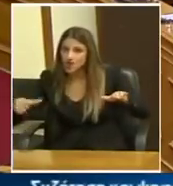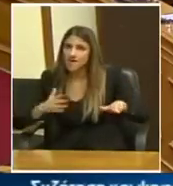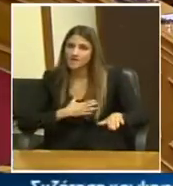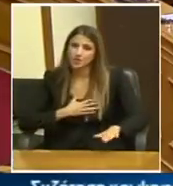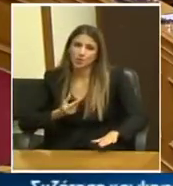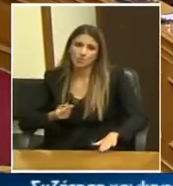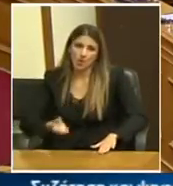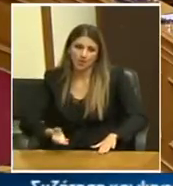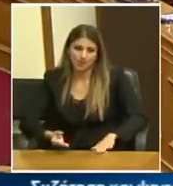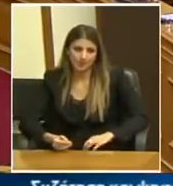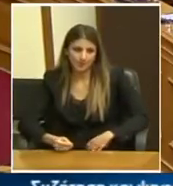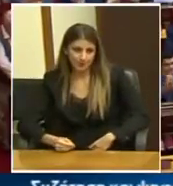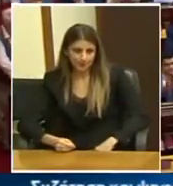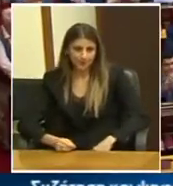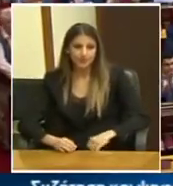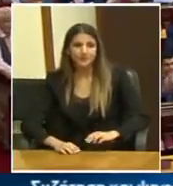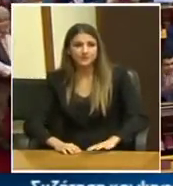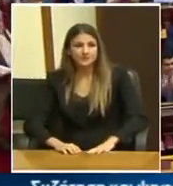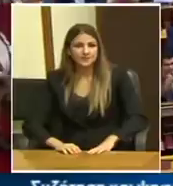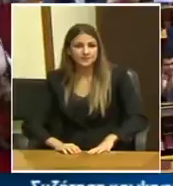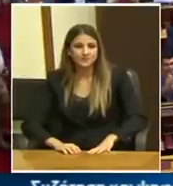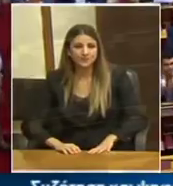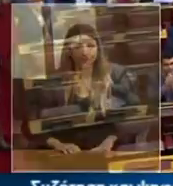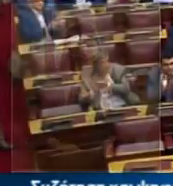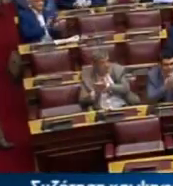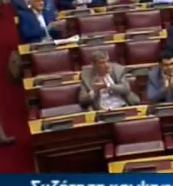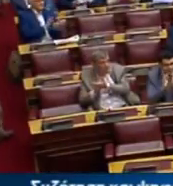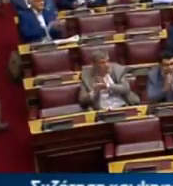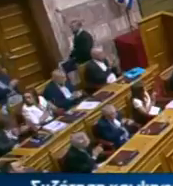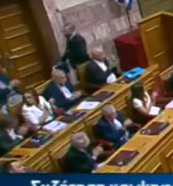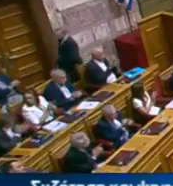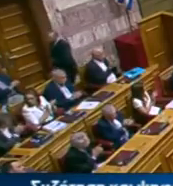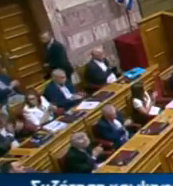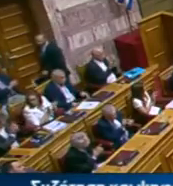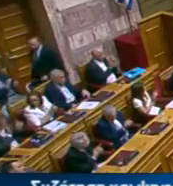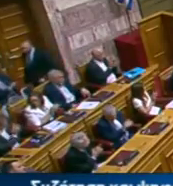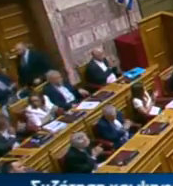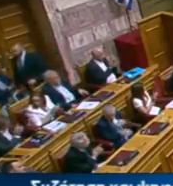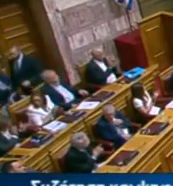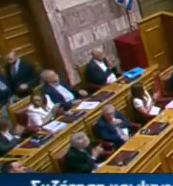Όχι, παρακαλώ.